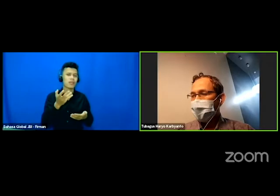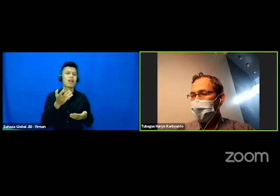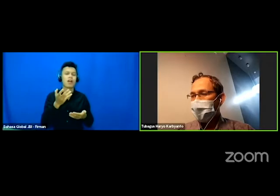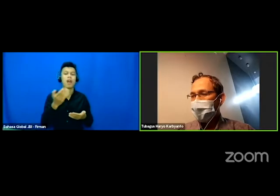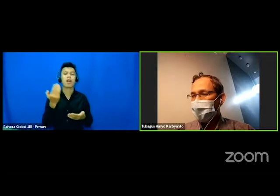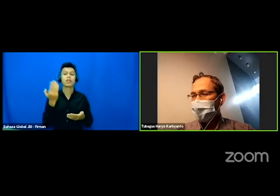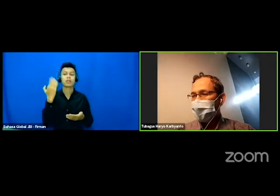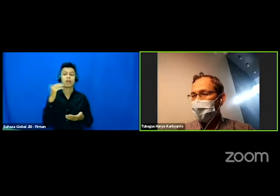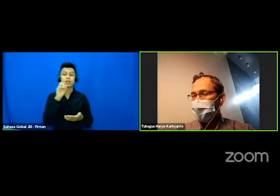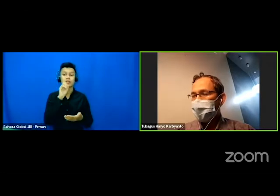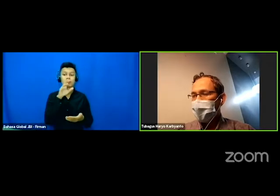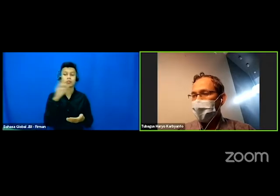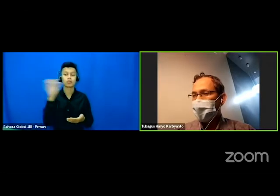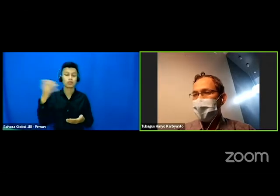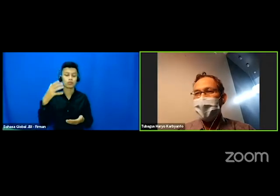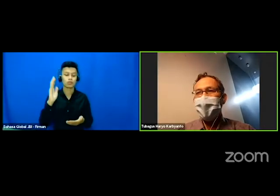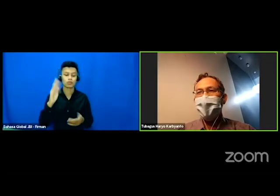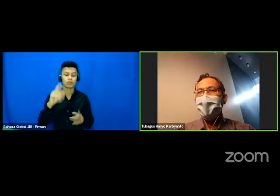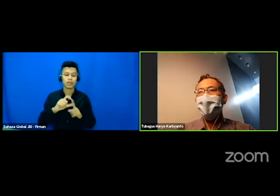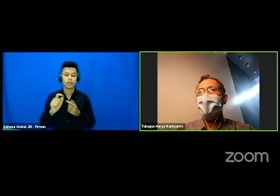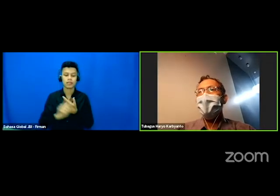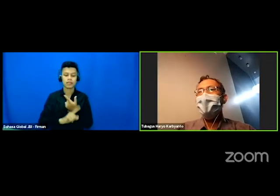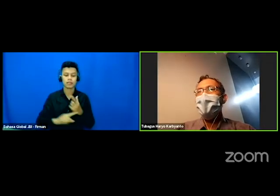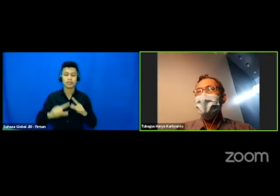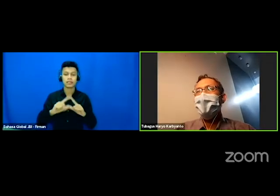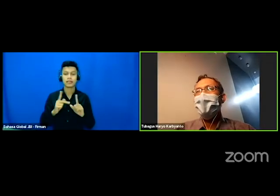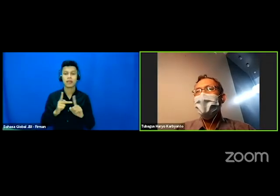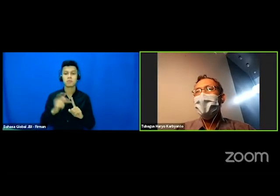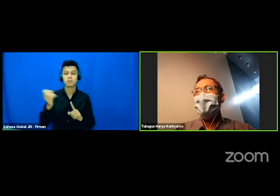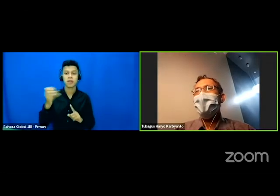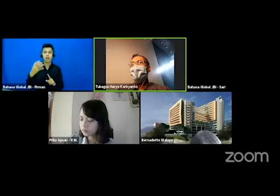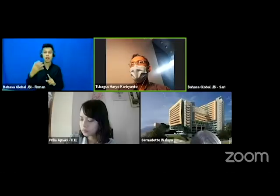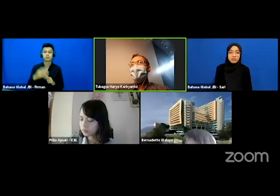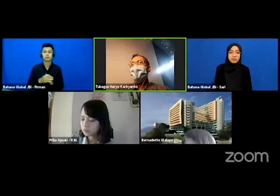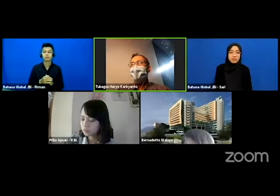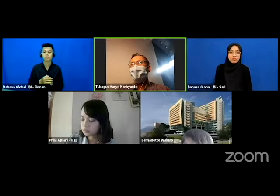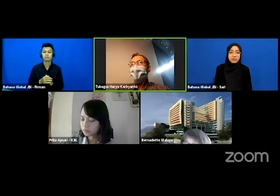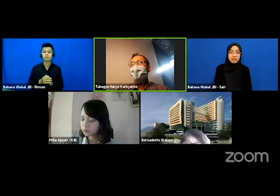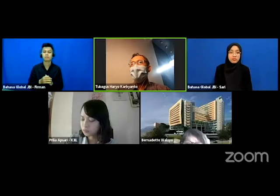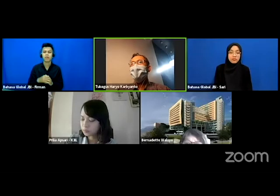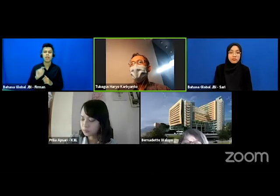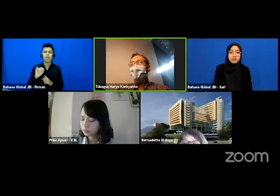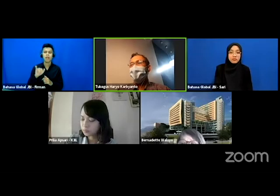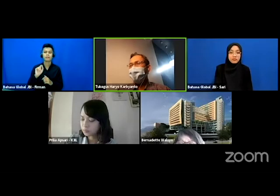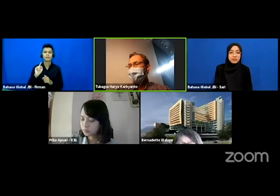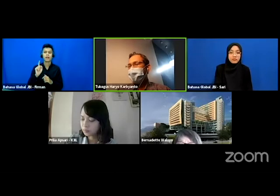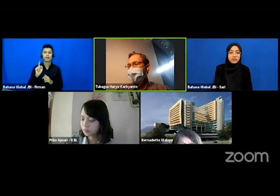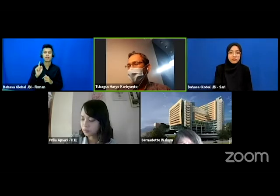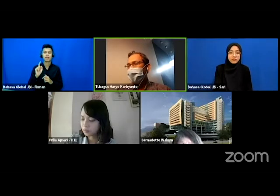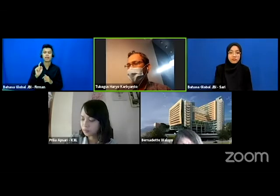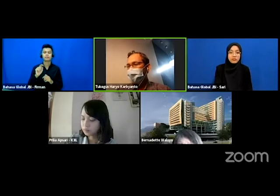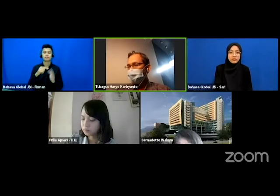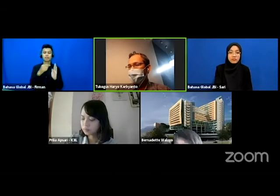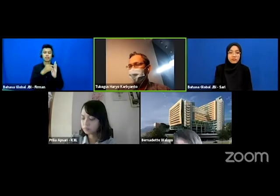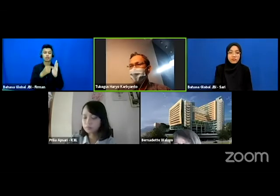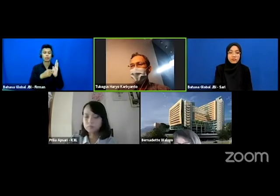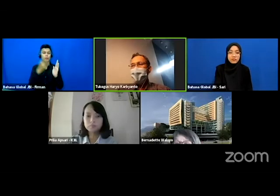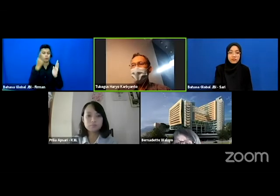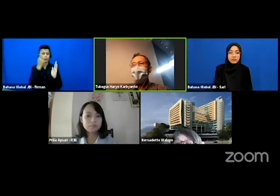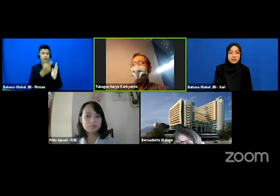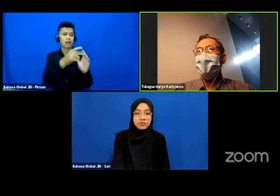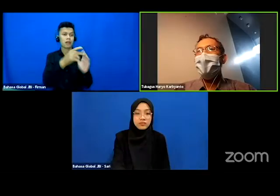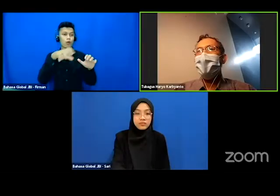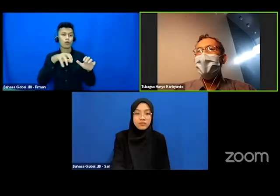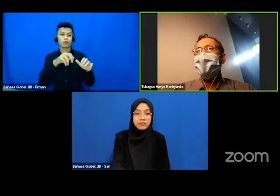disebutkan oleh Badriah dari klh kah bahwa ada instrumen-instrumen untuk melihat itu